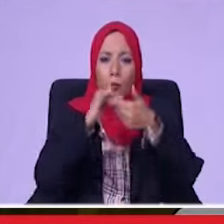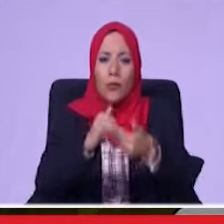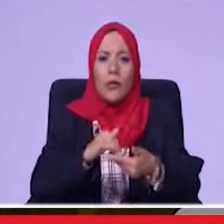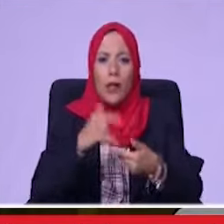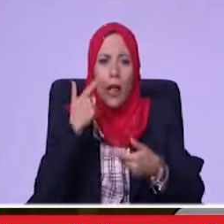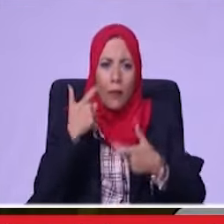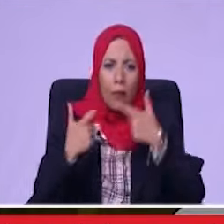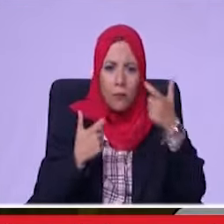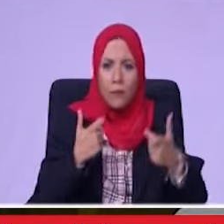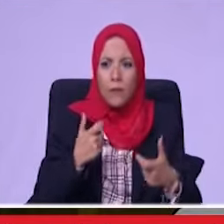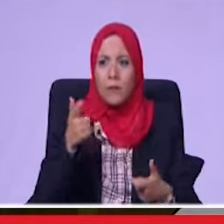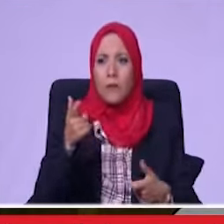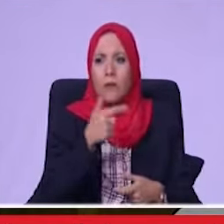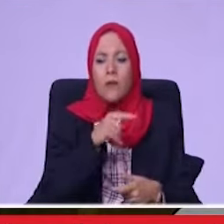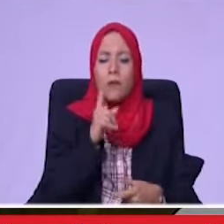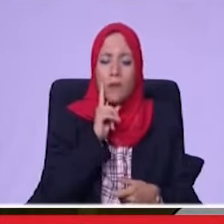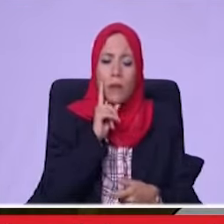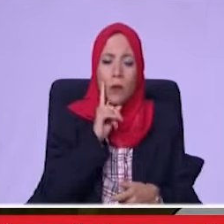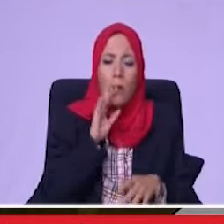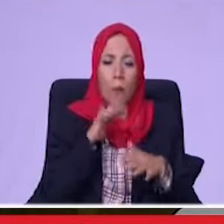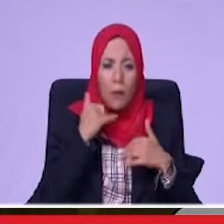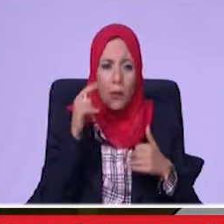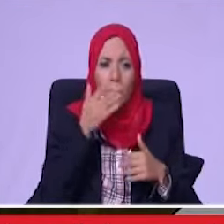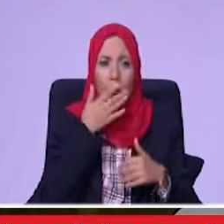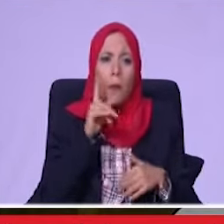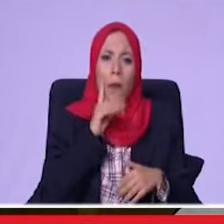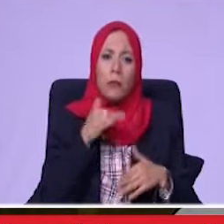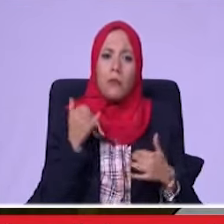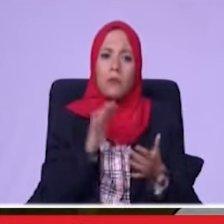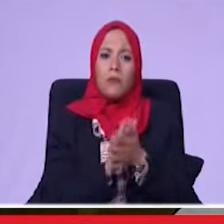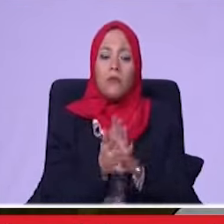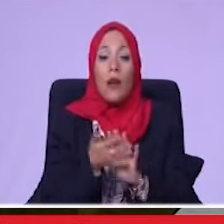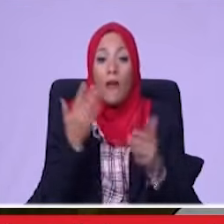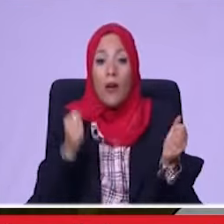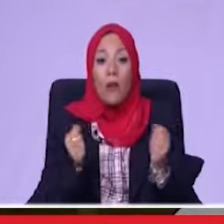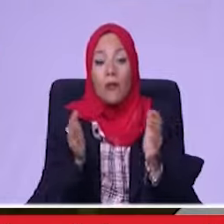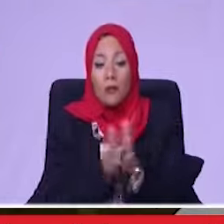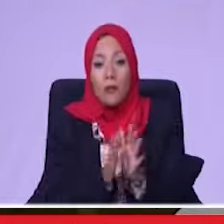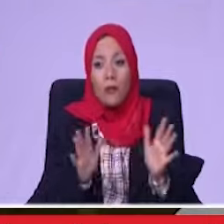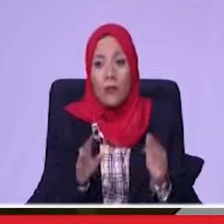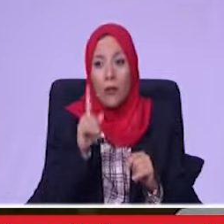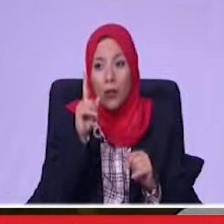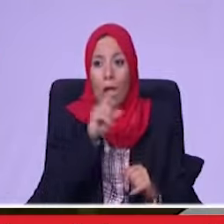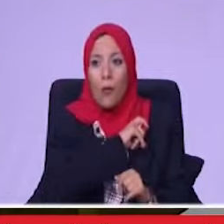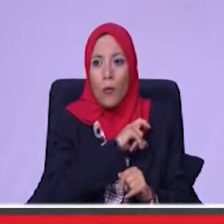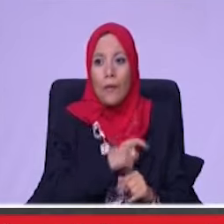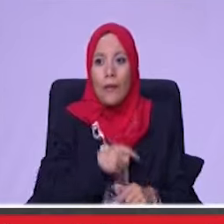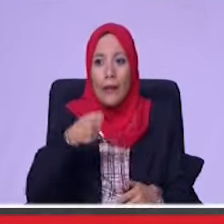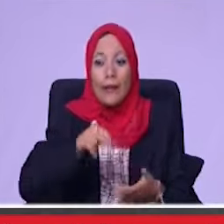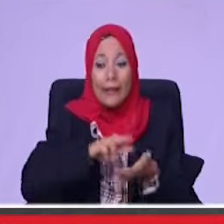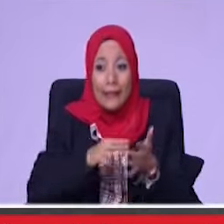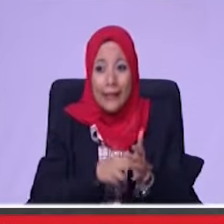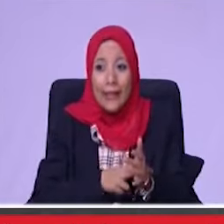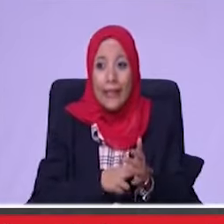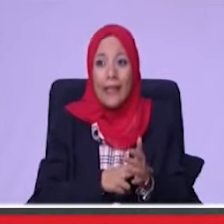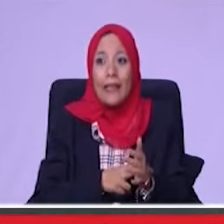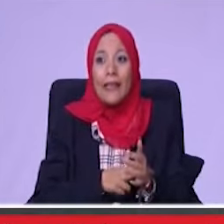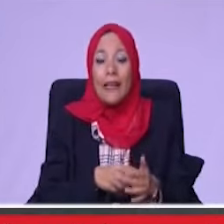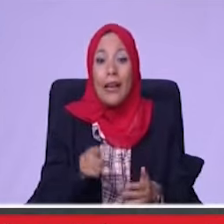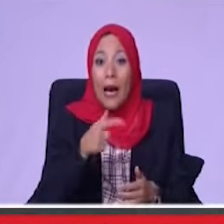وتربيتهم بعد وفاه والدهم في الحادث الاستاذ مصطفى عبد الرحمن. اهلا وسهلا. اهلا